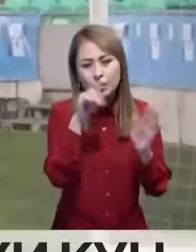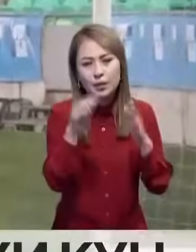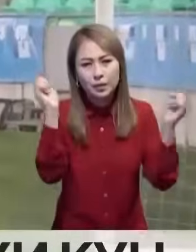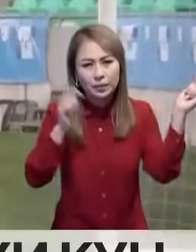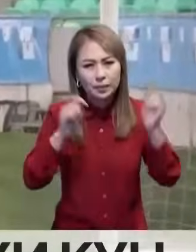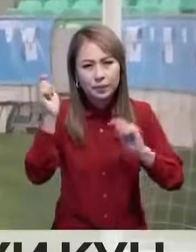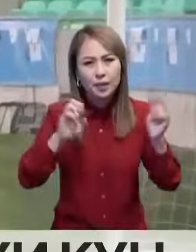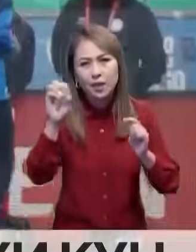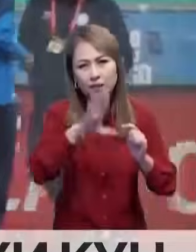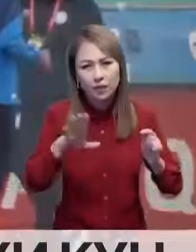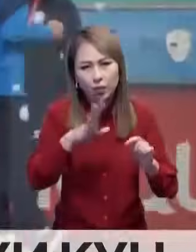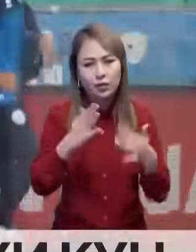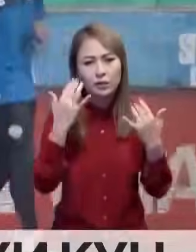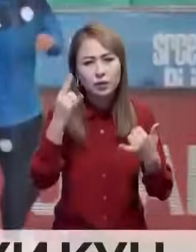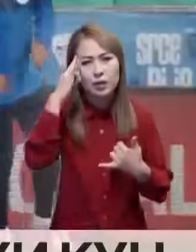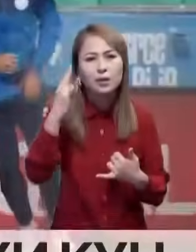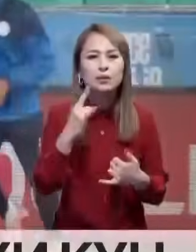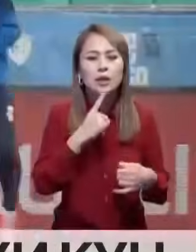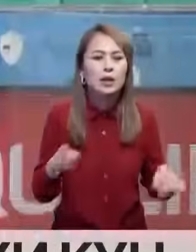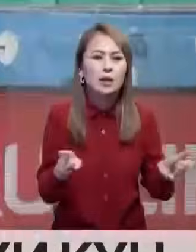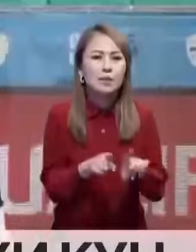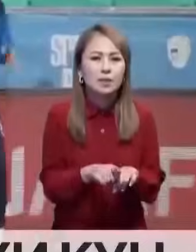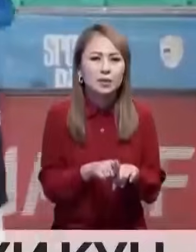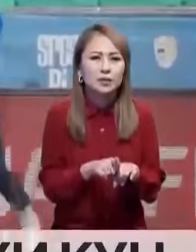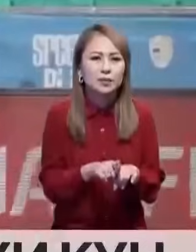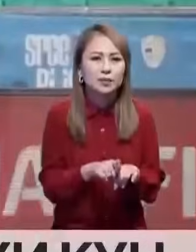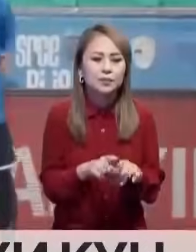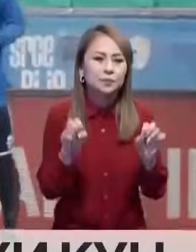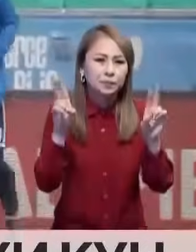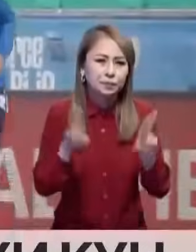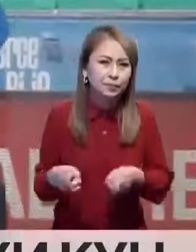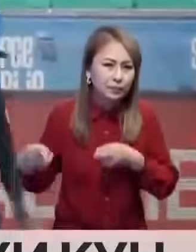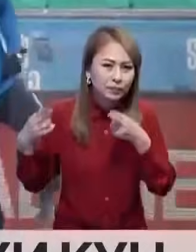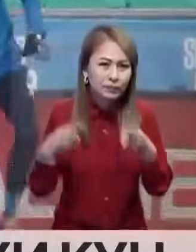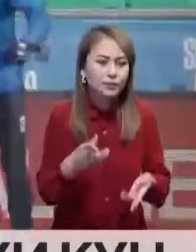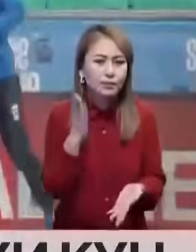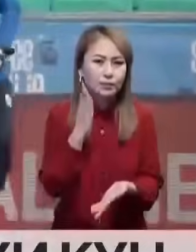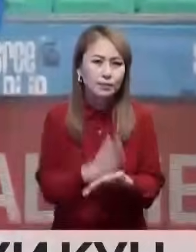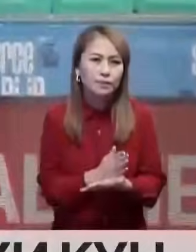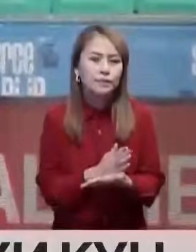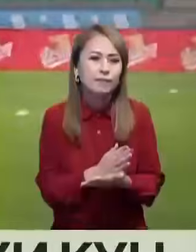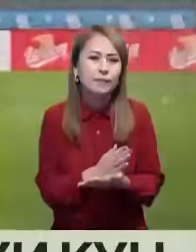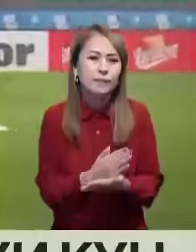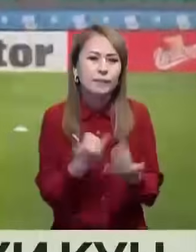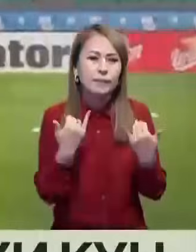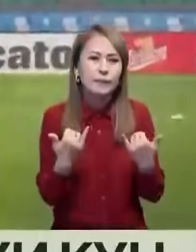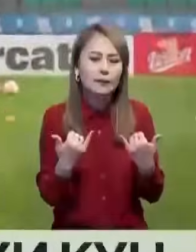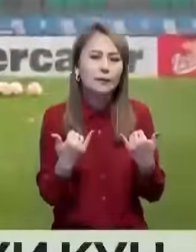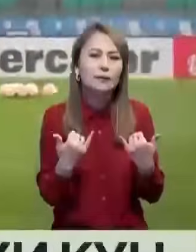түкпір-түкпірінен арнайы келіп жатқан, тіпті Қазақстанның да әр бұрышынан арнайы келіп жатқан жанкүйерлер бар. Олар бүгін